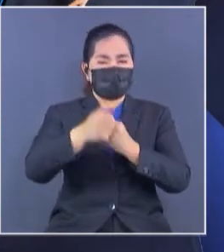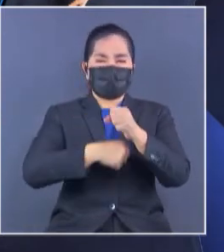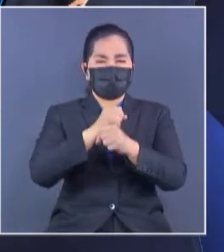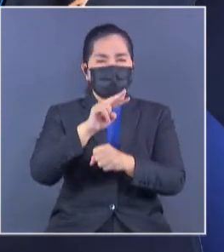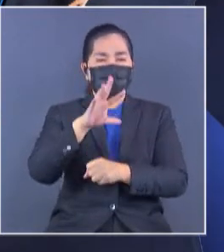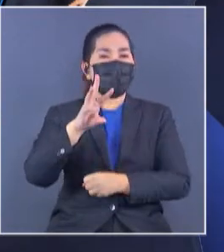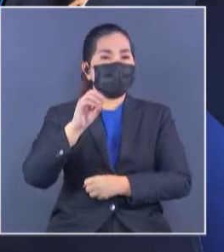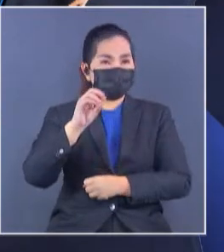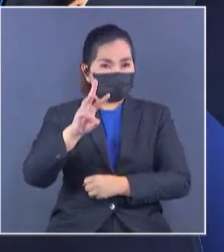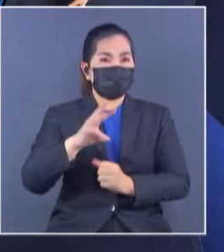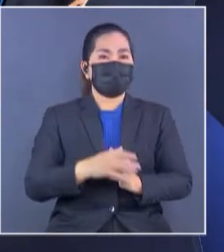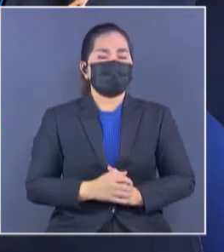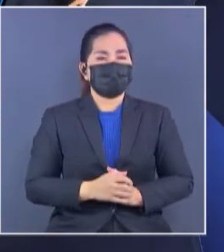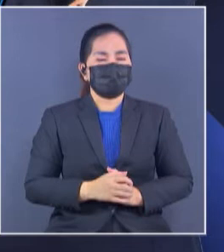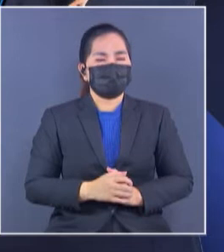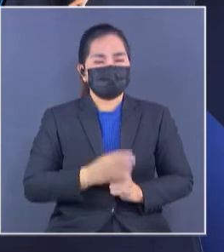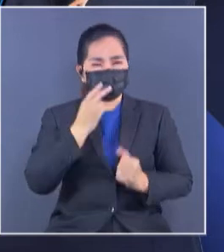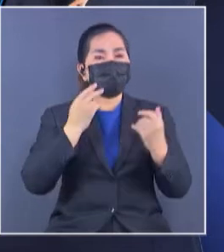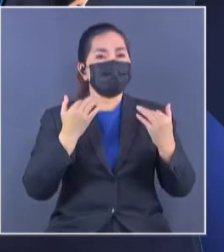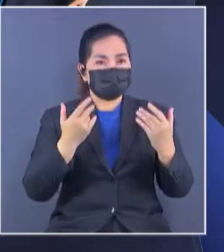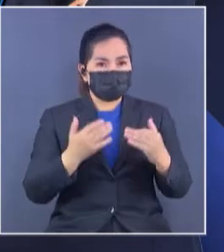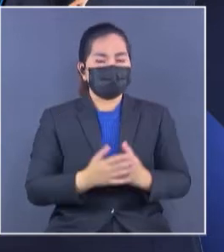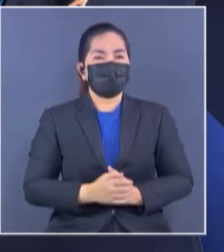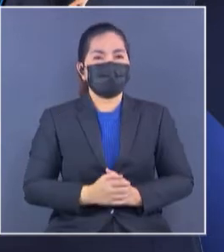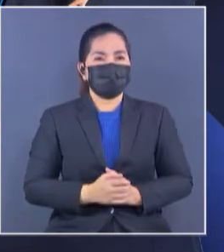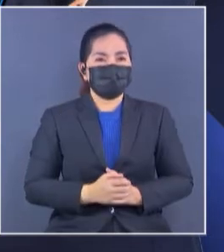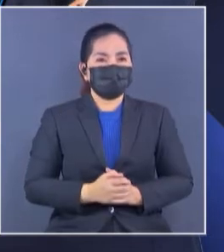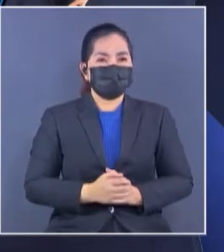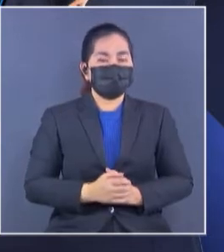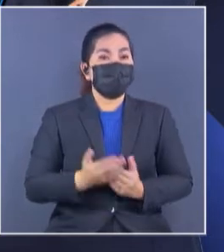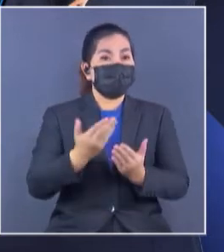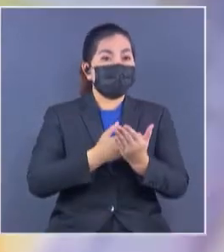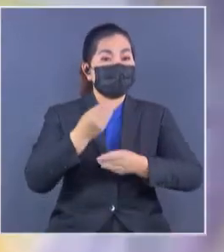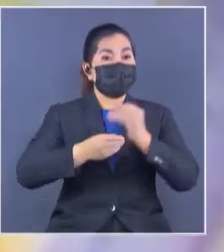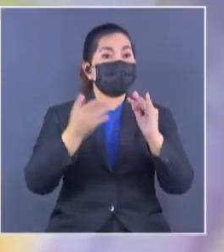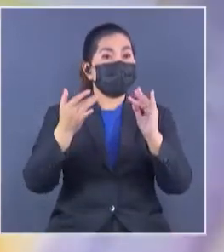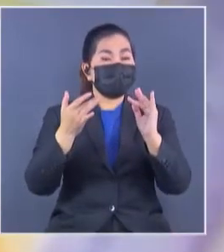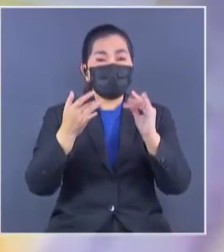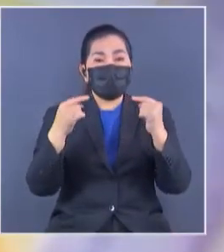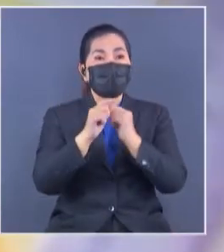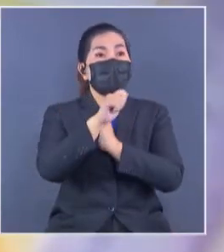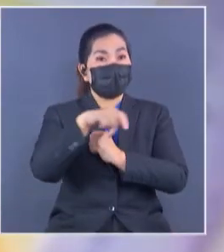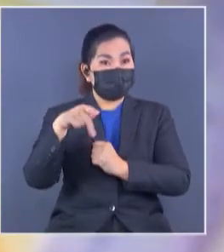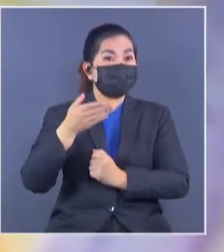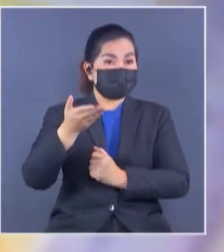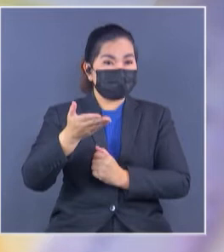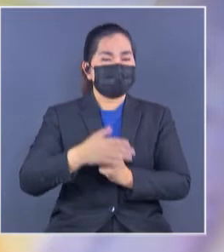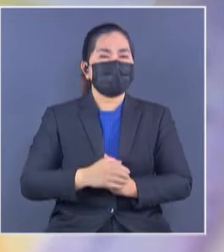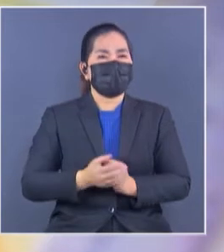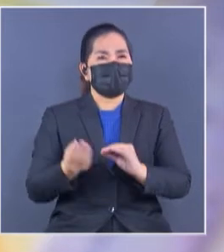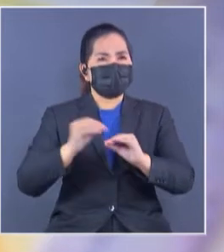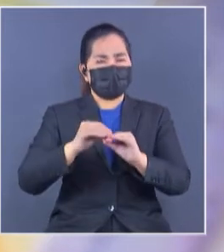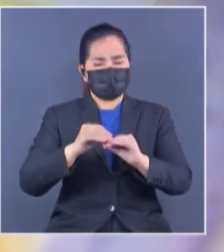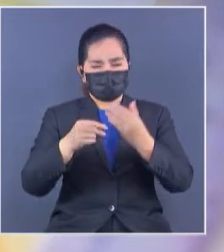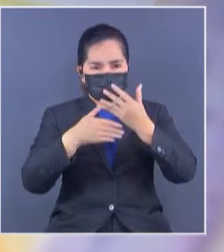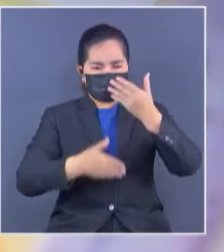ต้นปีหน้าแล้วนะครับ เดี๋ยวต้นปีหน้าได้เห็นหน้าค่าตากันนะคะสำหรับสลากดิจิตอลที่จะขายผ่านแอปเป๋าตังเนี่ยที่จะเพิ่มเป็น10